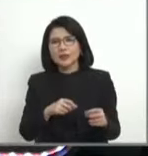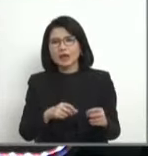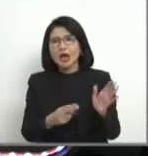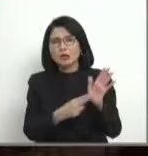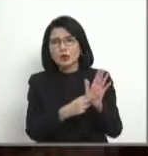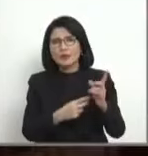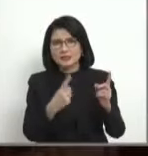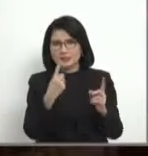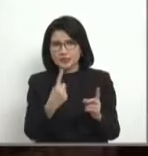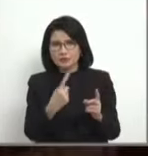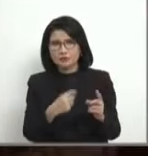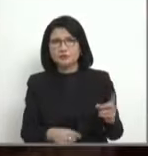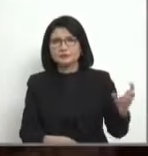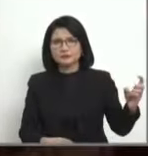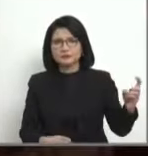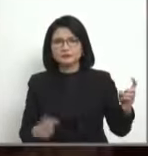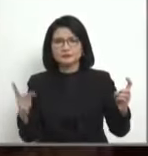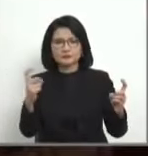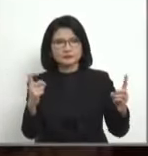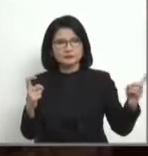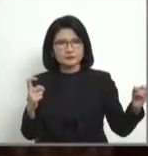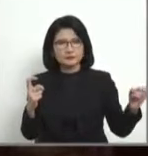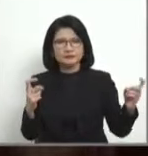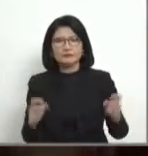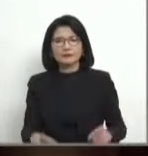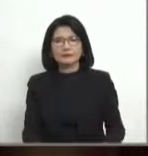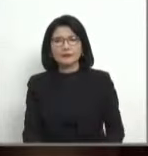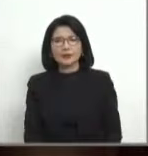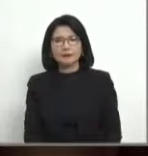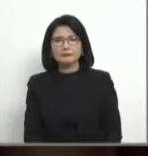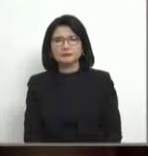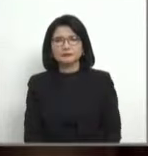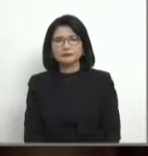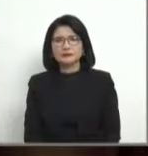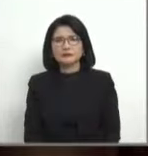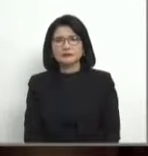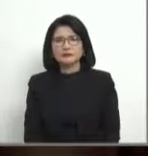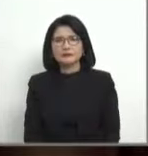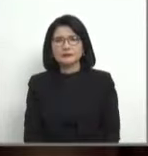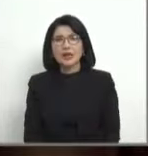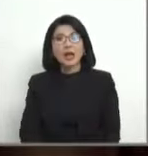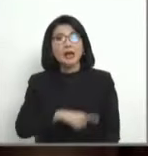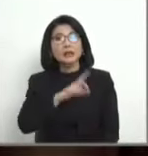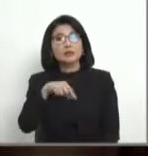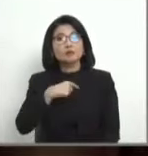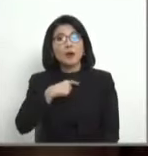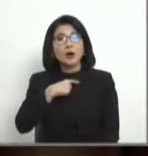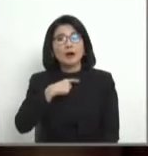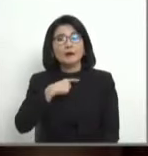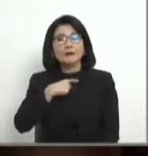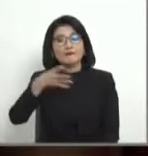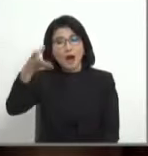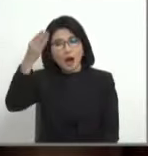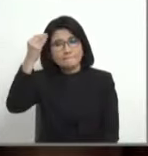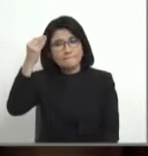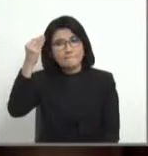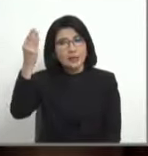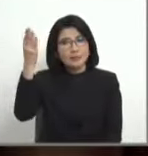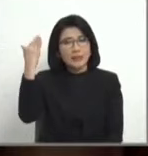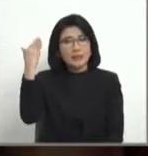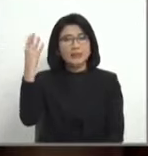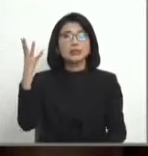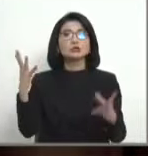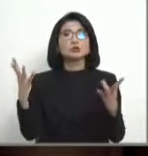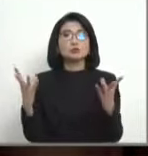Bapak 1 menit dimulai saat Bapak berbicara. Pak Anies, kita mengerti tadi bahwa